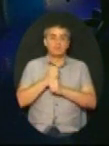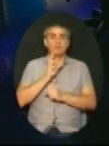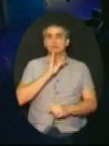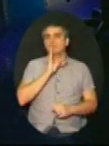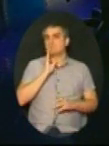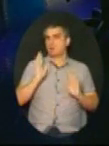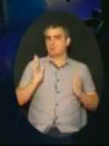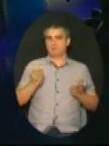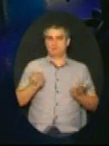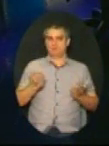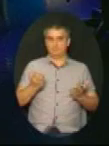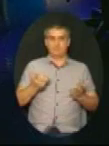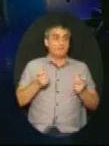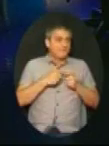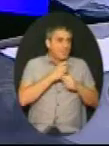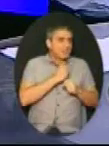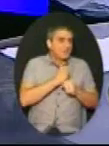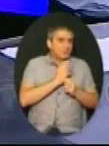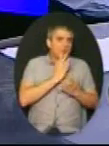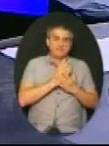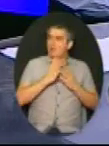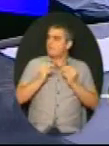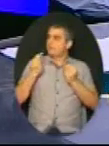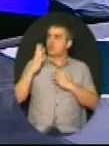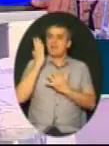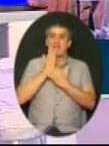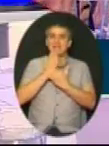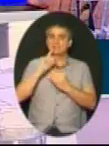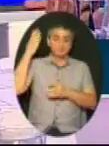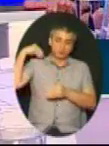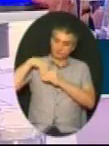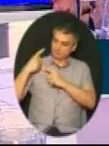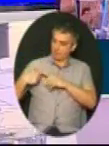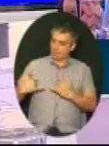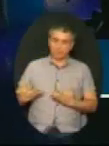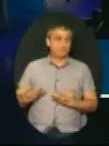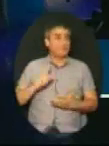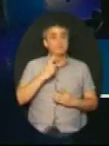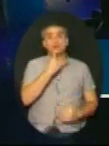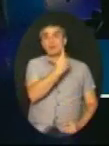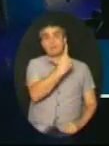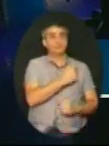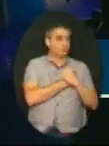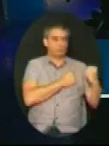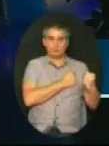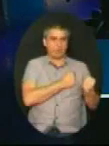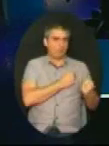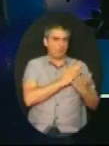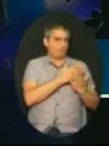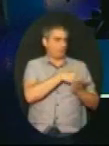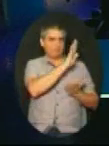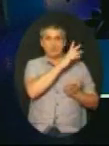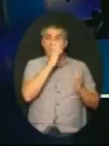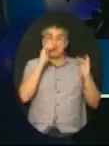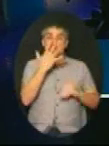בעיה. מפלגת העבודה מאבדת אותה מחצי ממי שהצביע. בדיוק, ממי שמגדיר עצמו כשמאל, לא רואים,